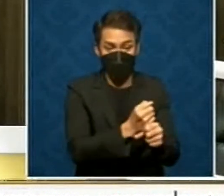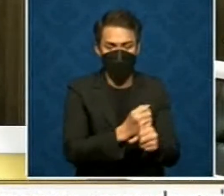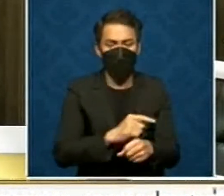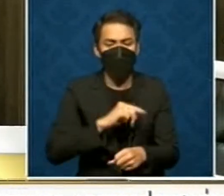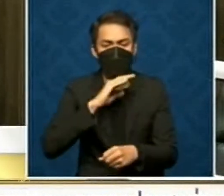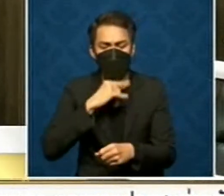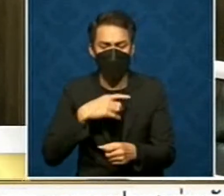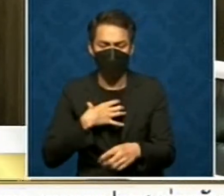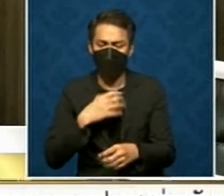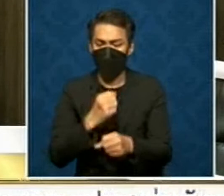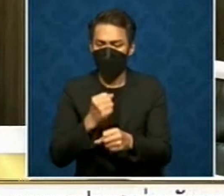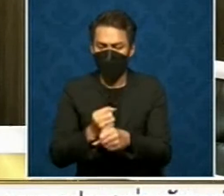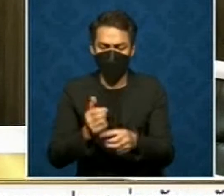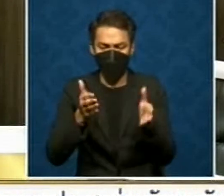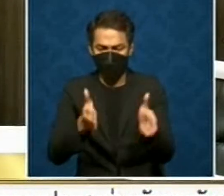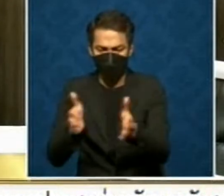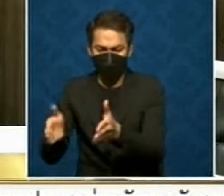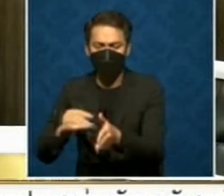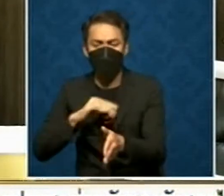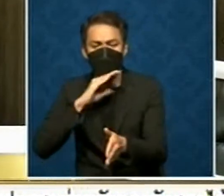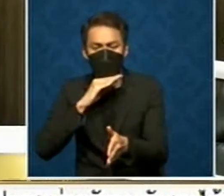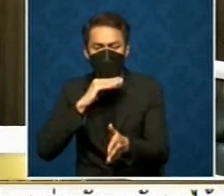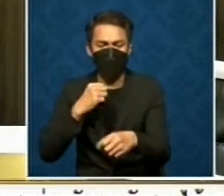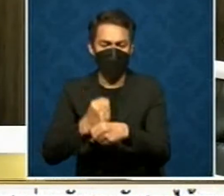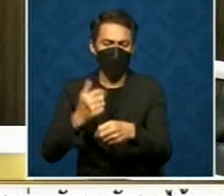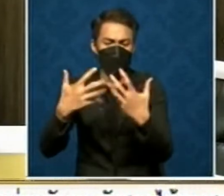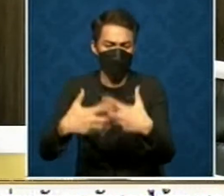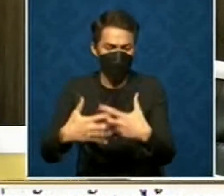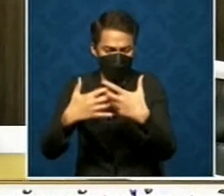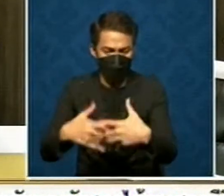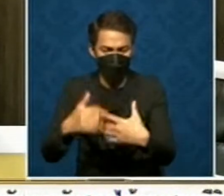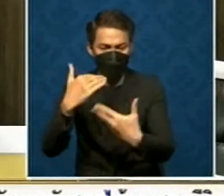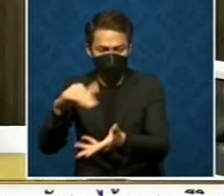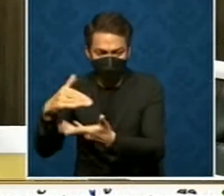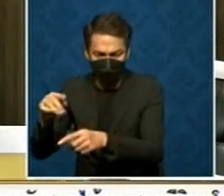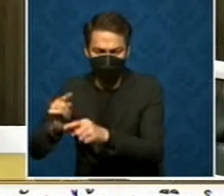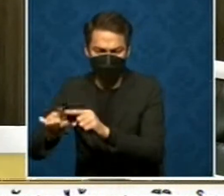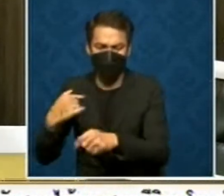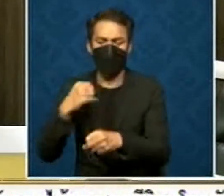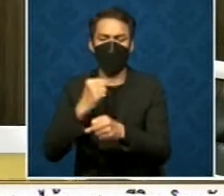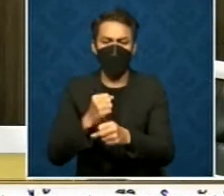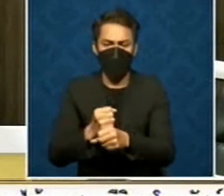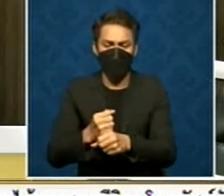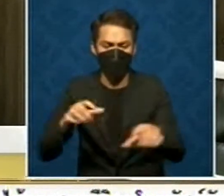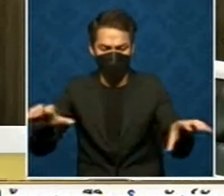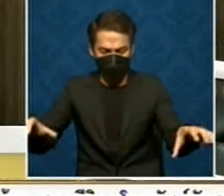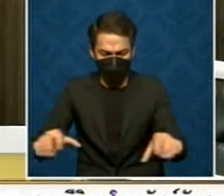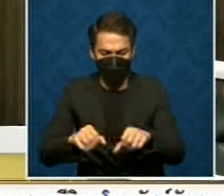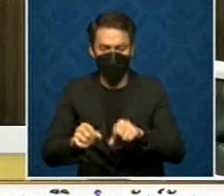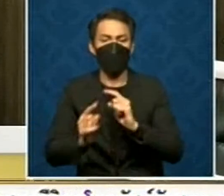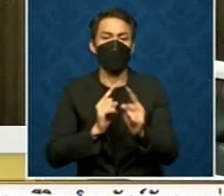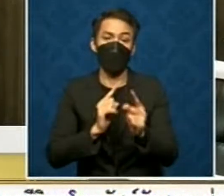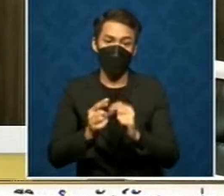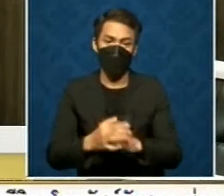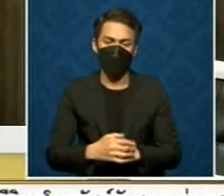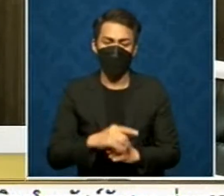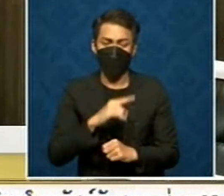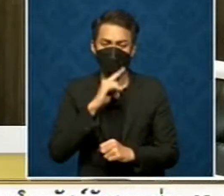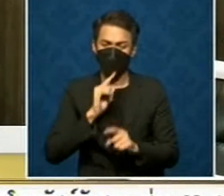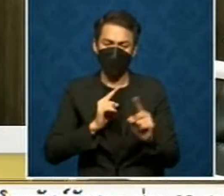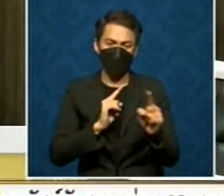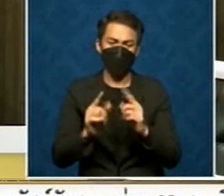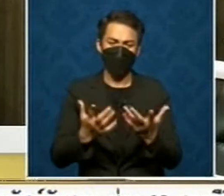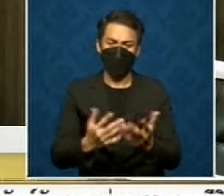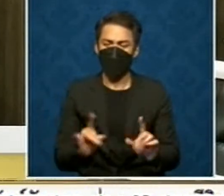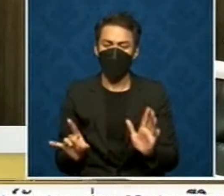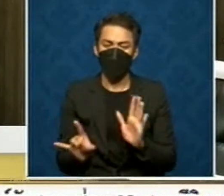ทำเป็ Mass Production เป็อ่หมองอตสาหกรมก็ทำแต่ถไมมการมานงคุยกันสุดท้ายกรประสษัติ เหมอนเปพระ